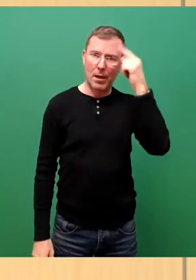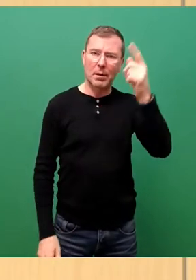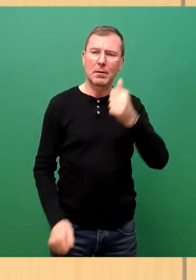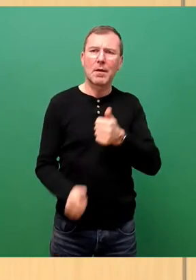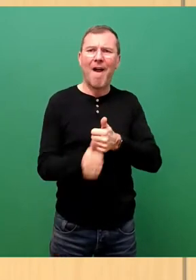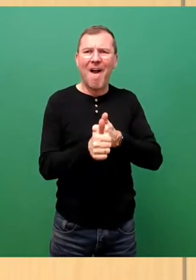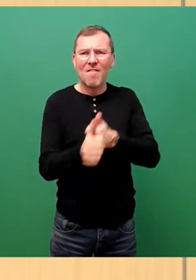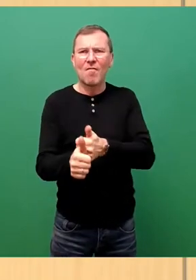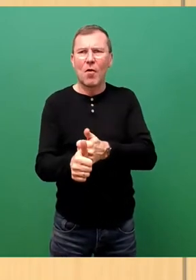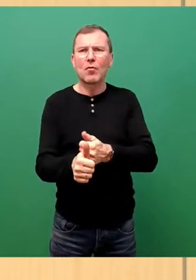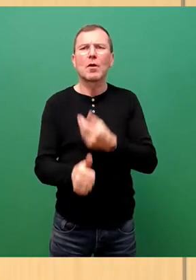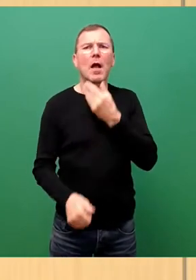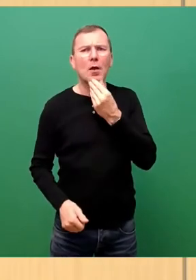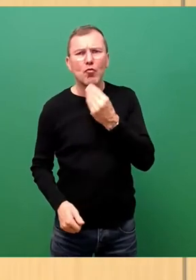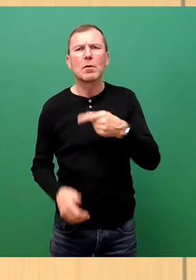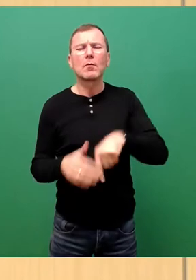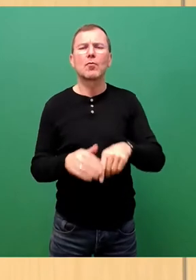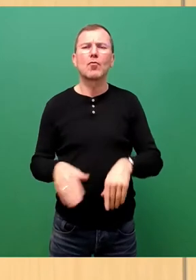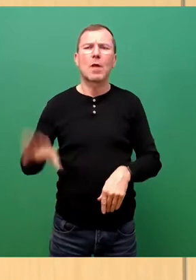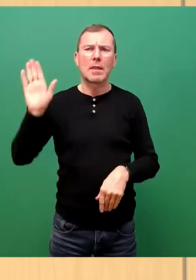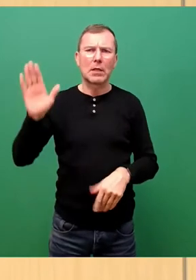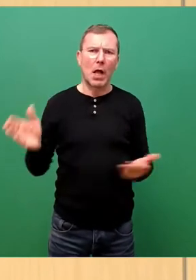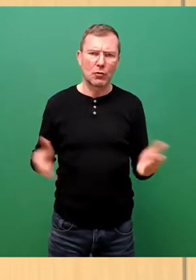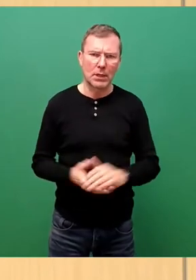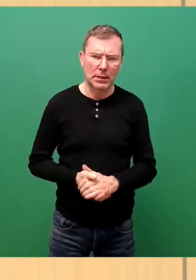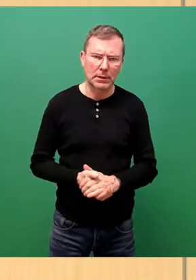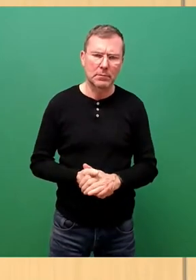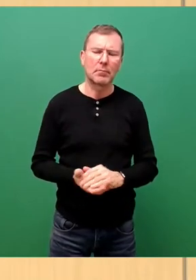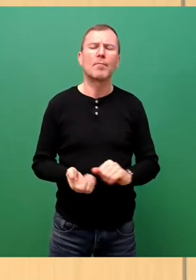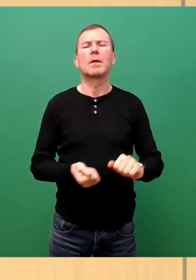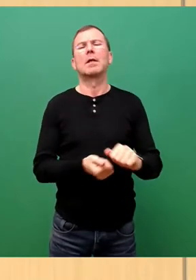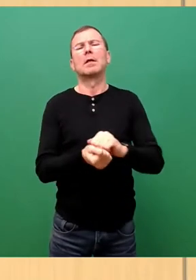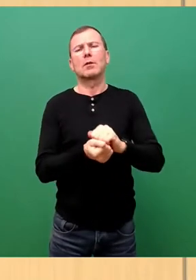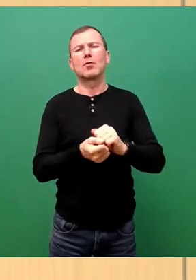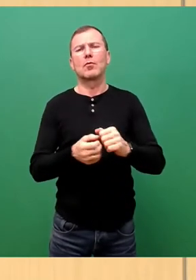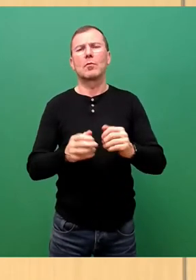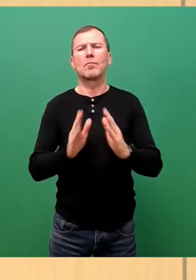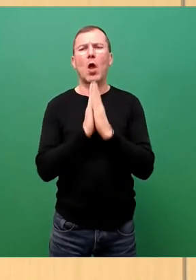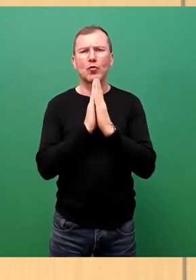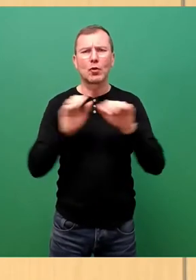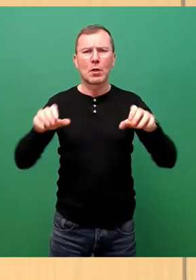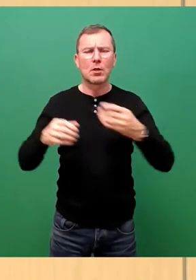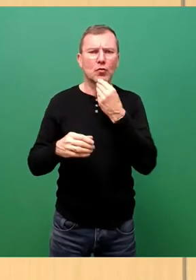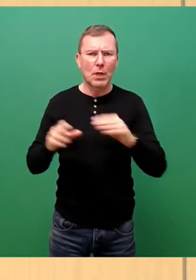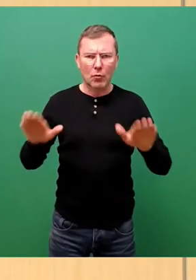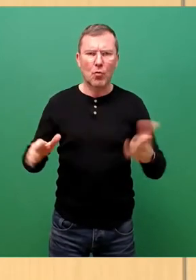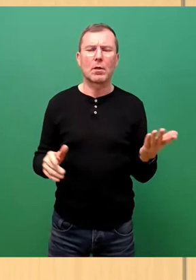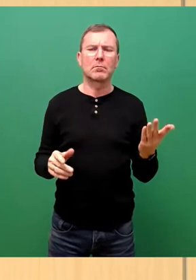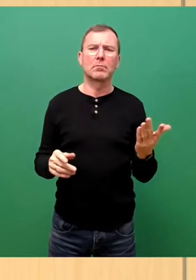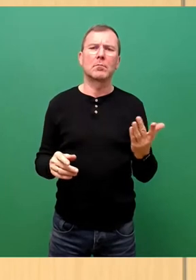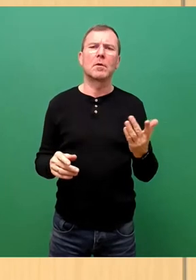der Juden unter den Nationalsozialisten, die Zerstörung der Synagoge, aber auch an den Fall der innerdeutschen